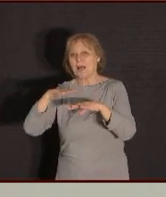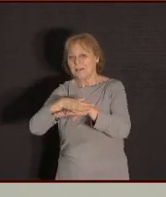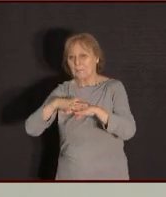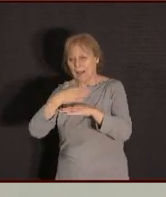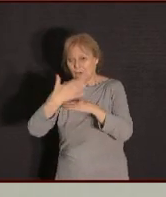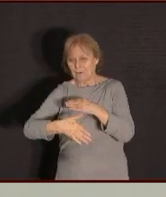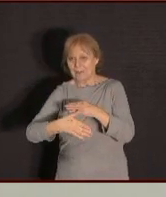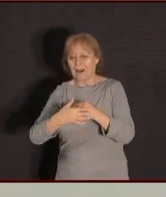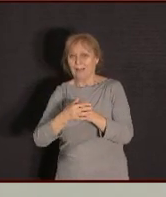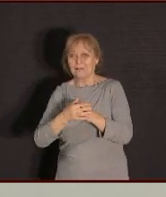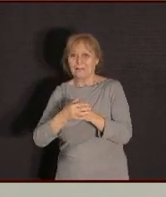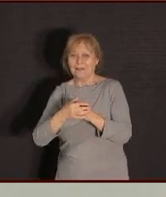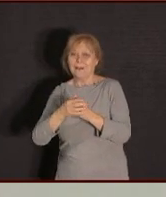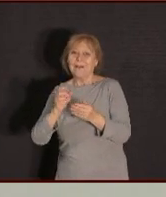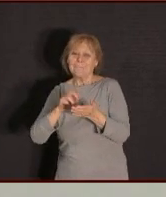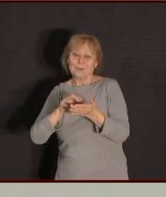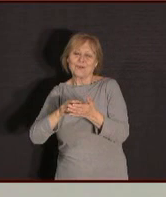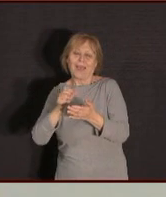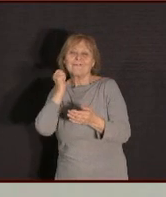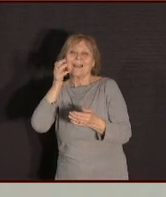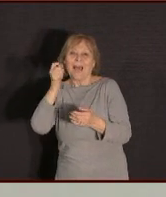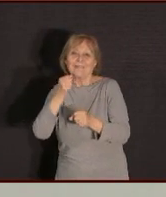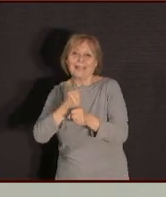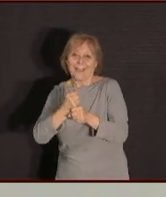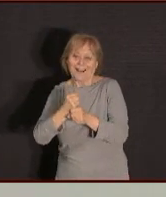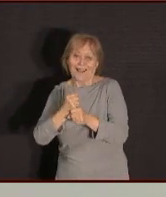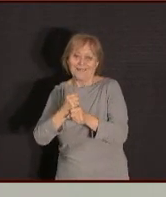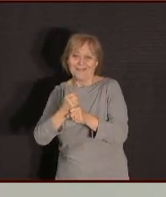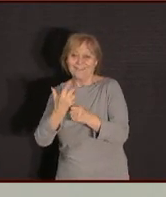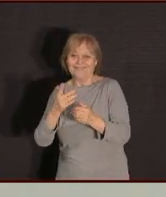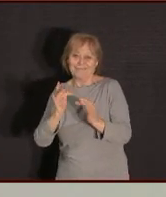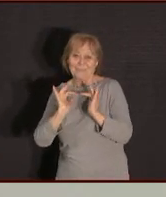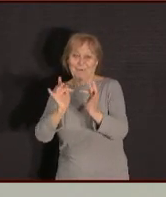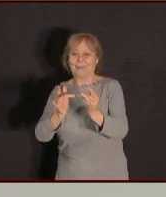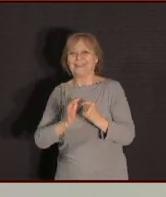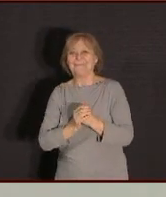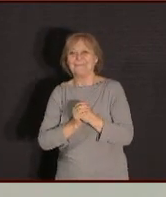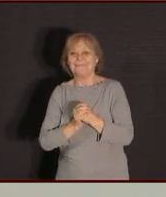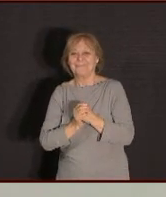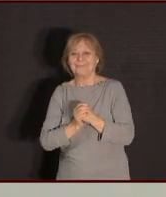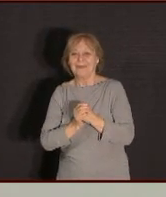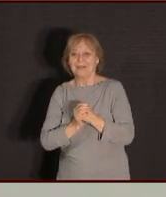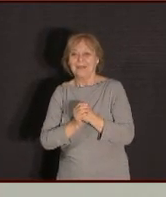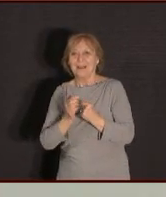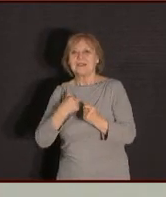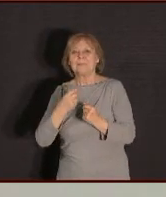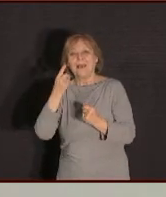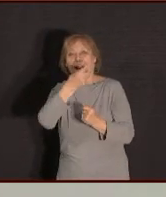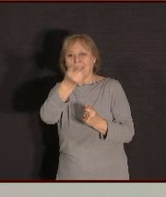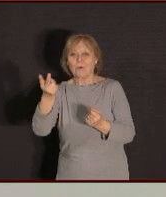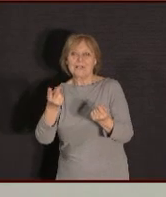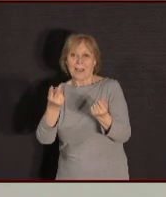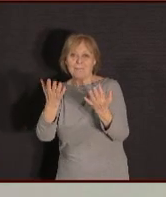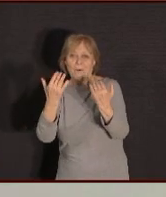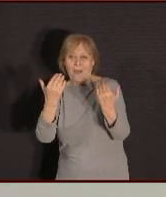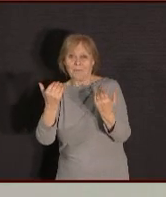stran, pa še čista vsakdanja dela po hiši, ki pridejo sproti. Jaz bi še gledalce povabil vsi